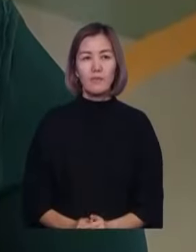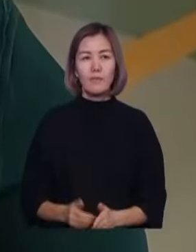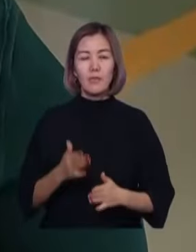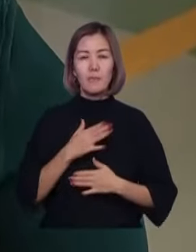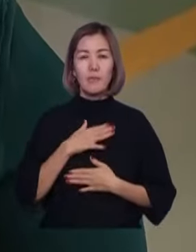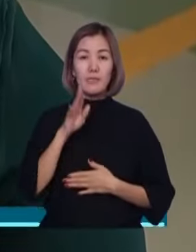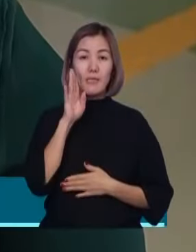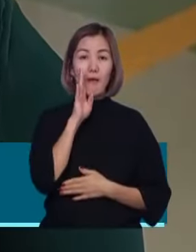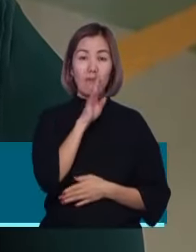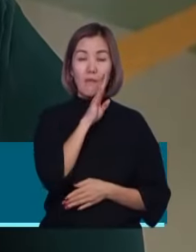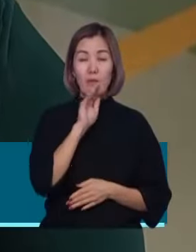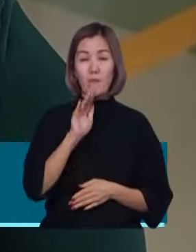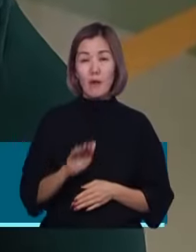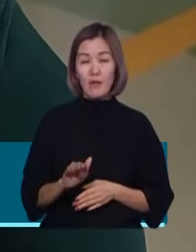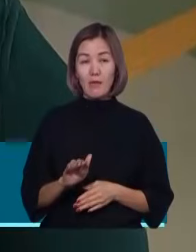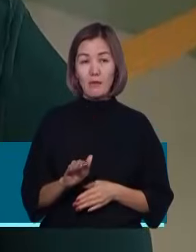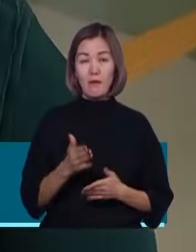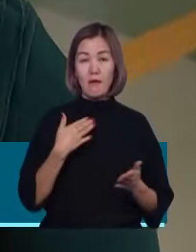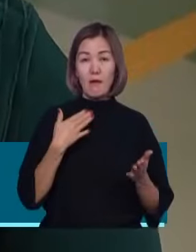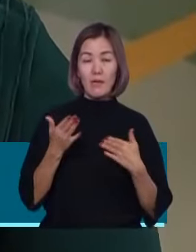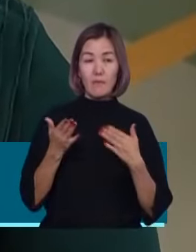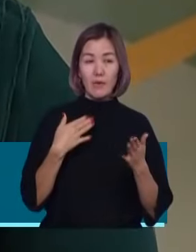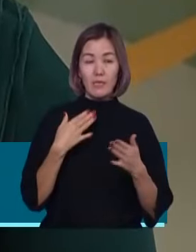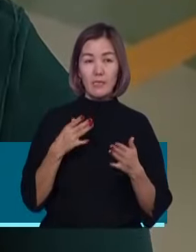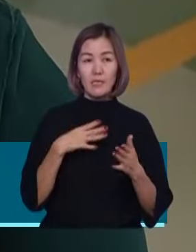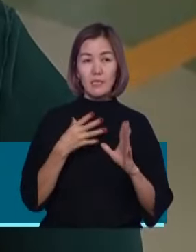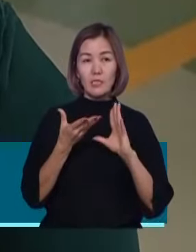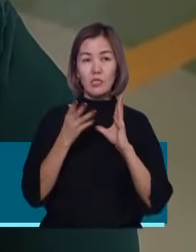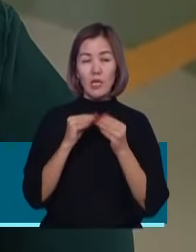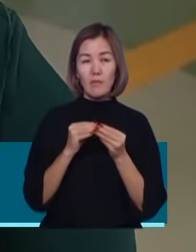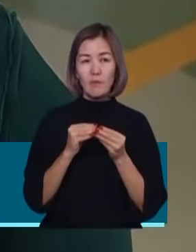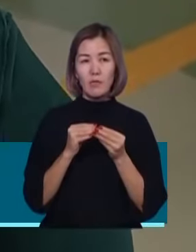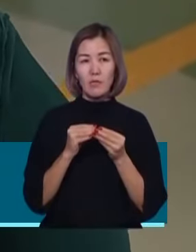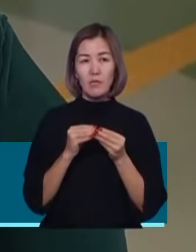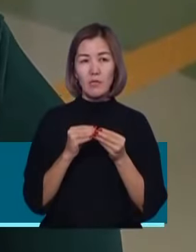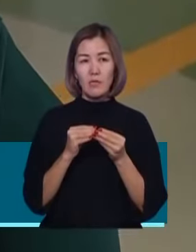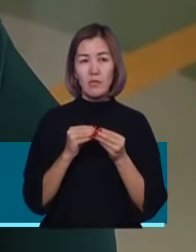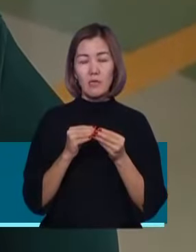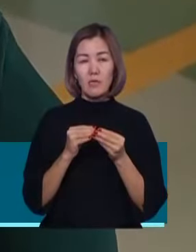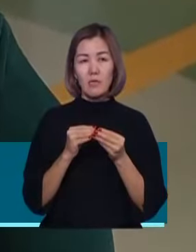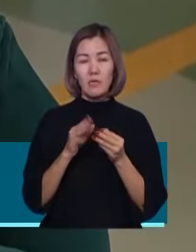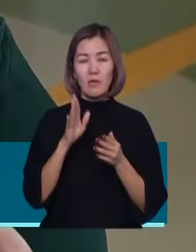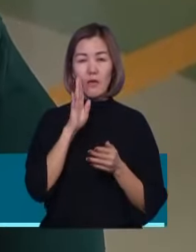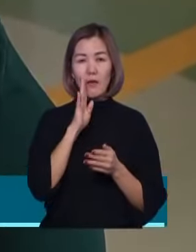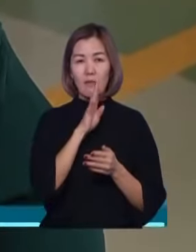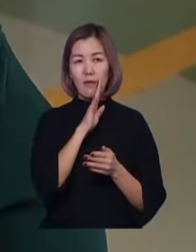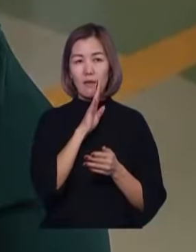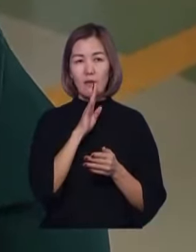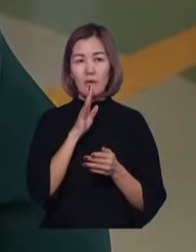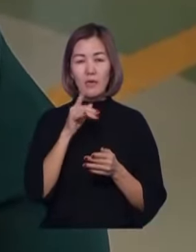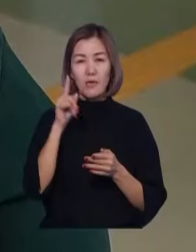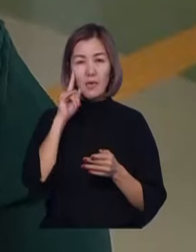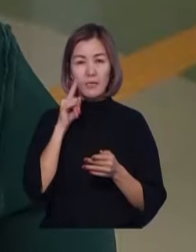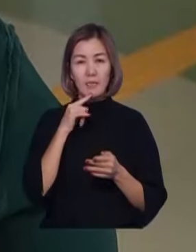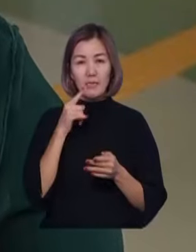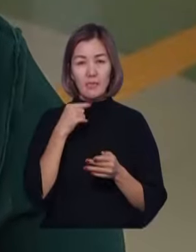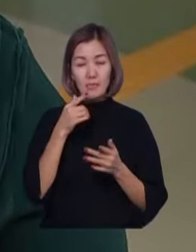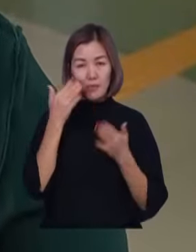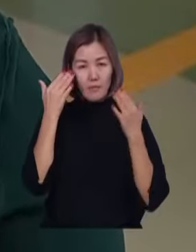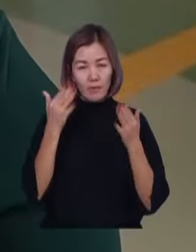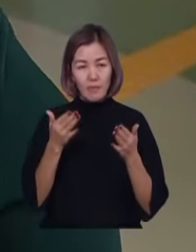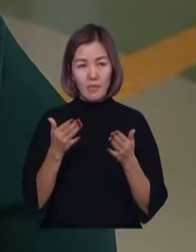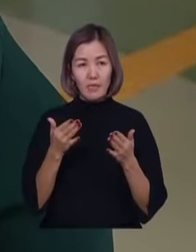мен баланың қарым-қатынасы жалпы мысалы бұл сенкіде анасы қазақ тілін де білмейді